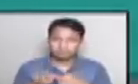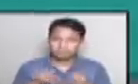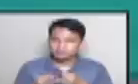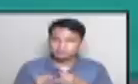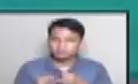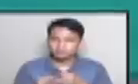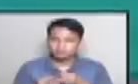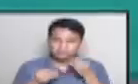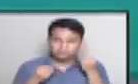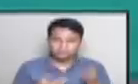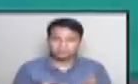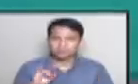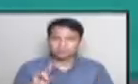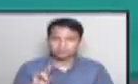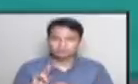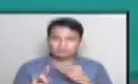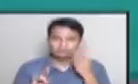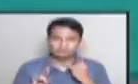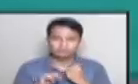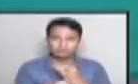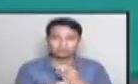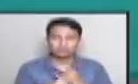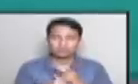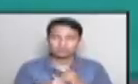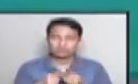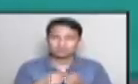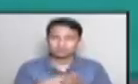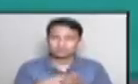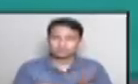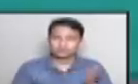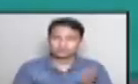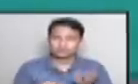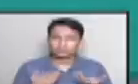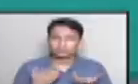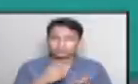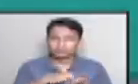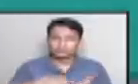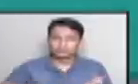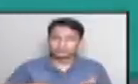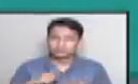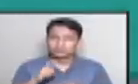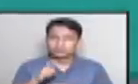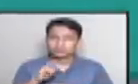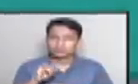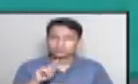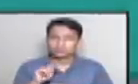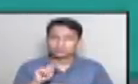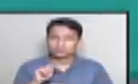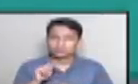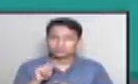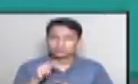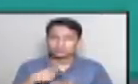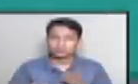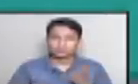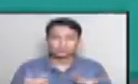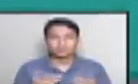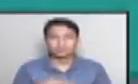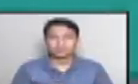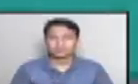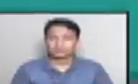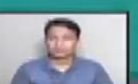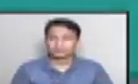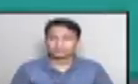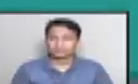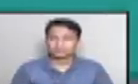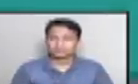ipaliwanag nyo sa BIR kung bakit sila po ay kinakaltasan para sa tax when in fact, wala pa naman silang TIN number.